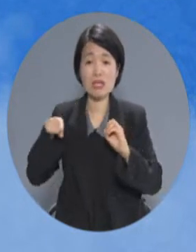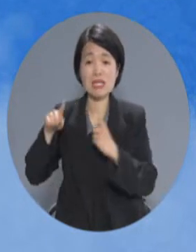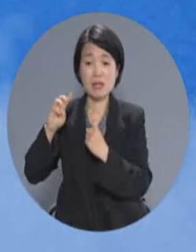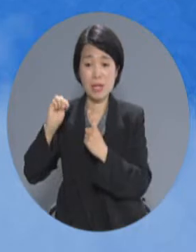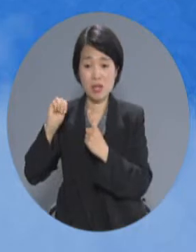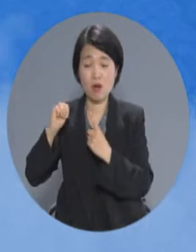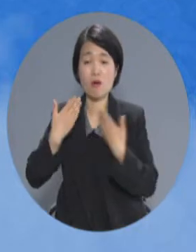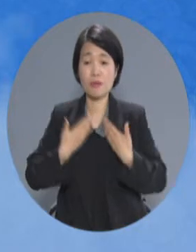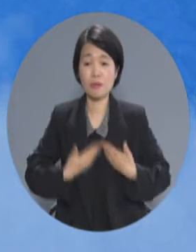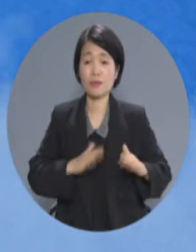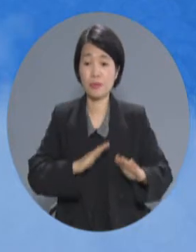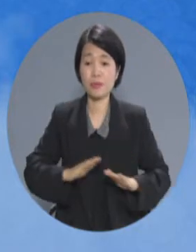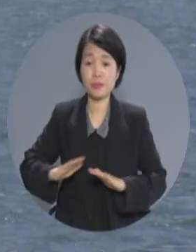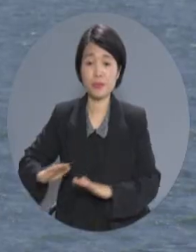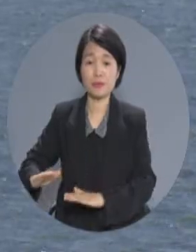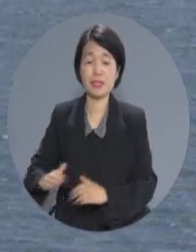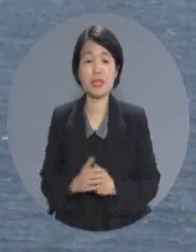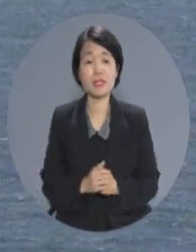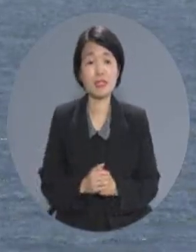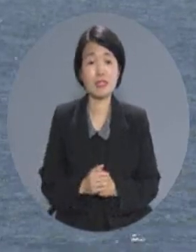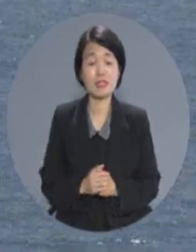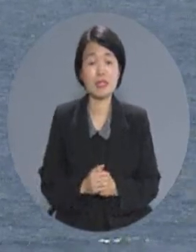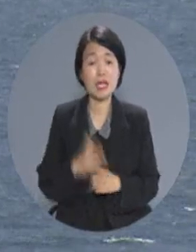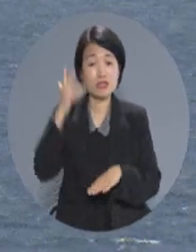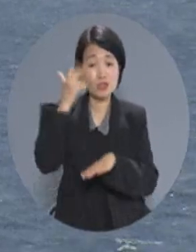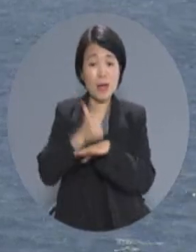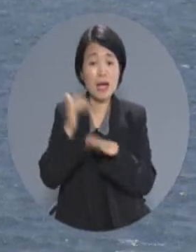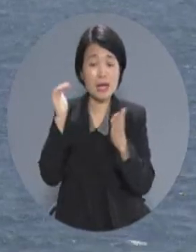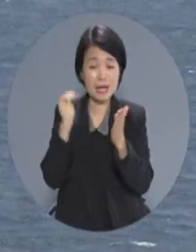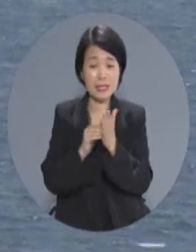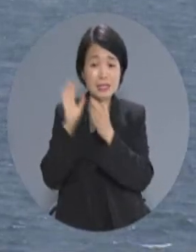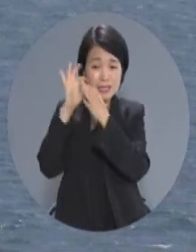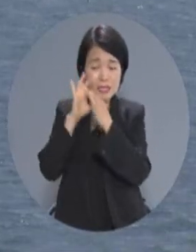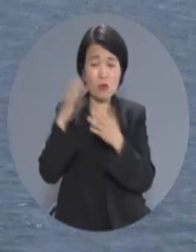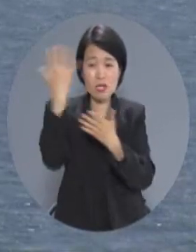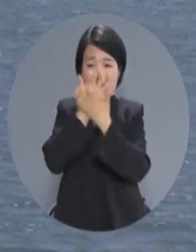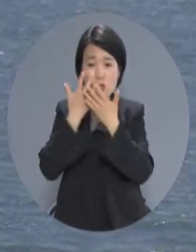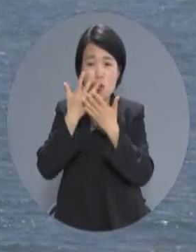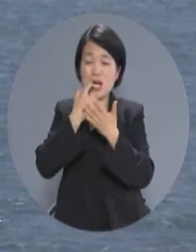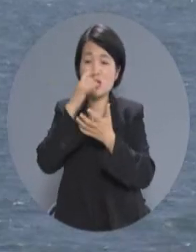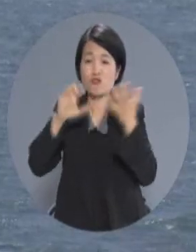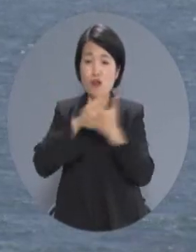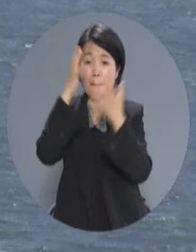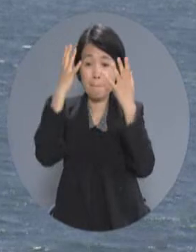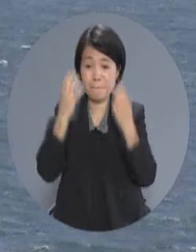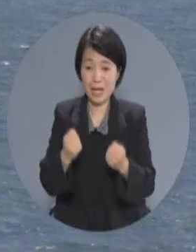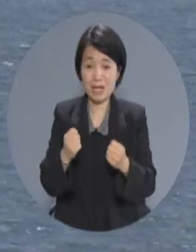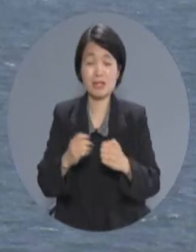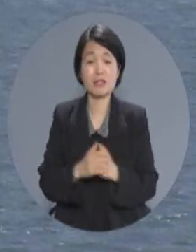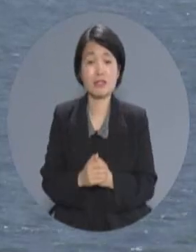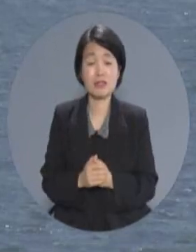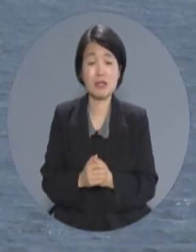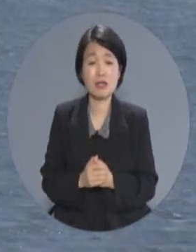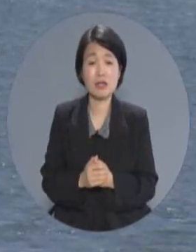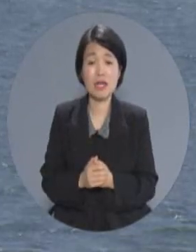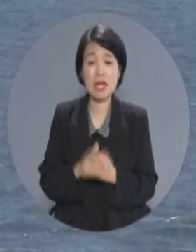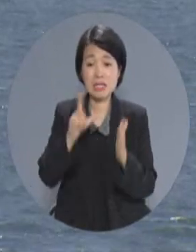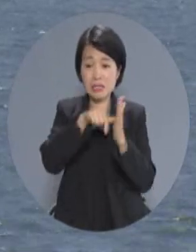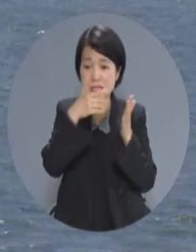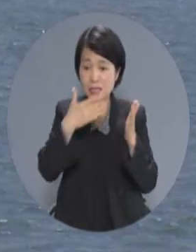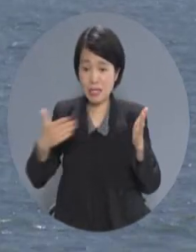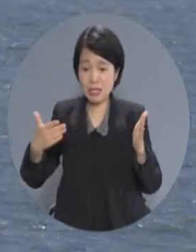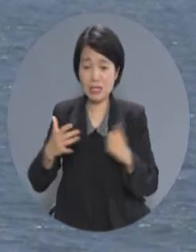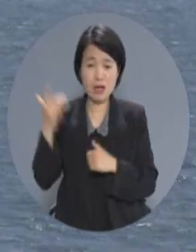에서 1m 로 예상됩니다 주말까지는 흐리고 구름 많은 날씨가 이어질 예정인 가운데 시간이 갈수록